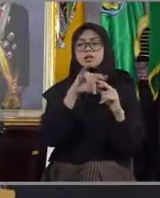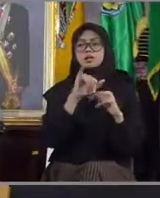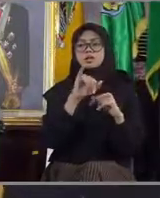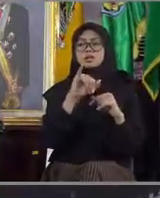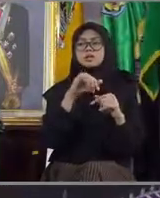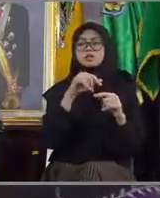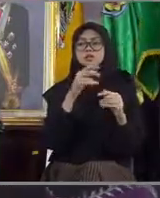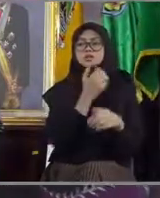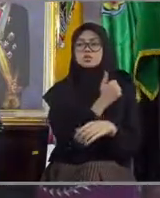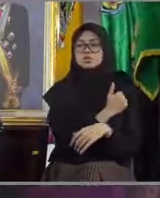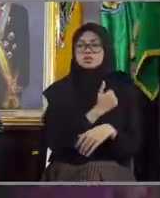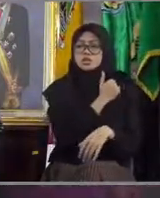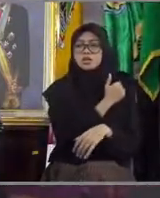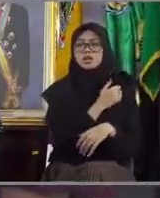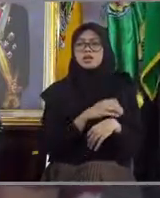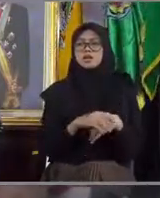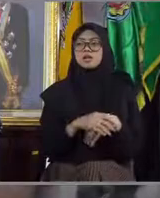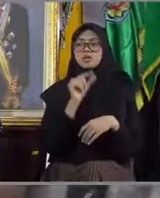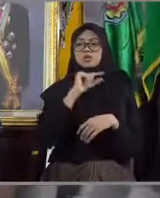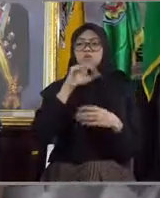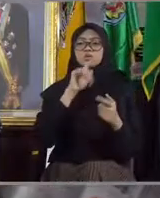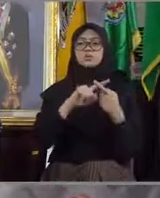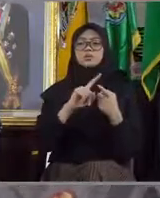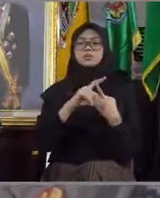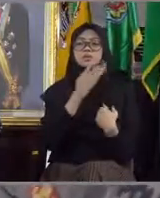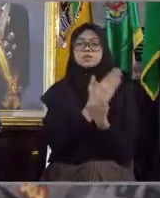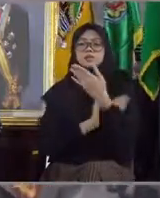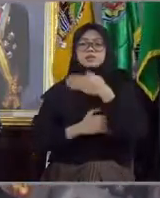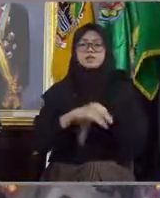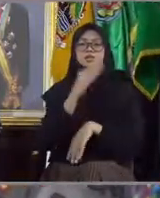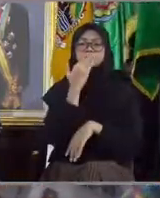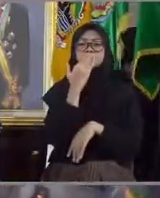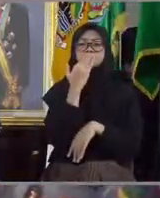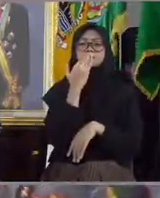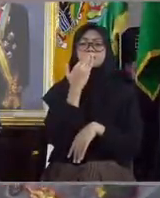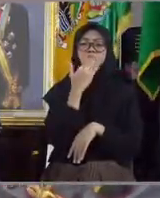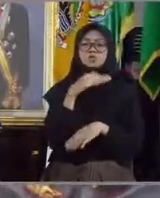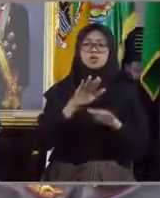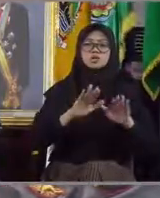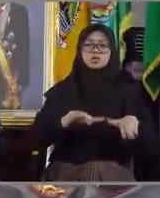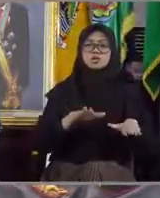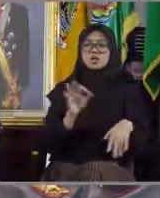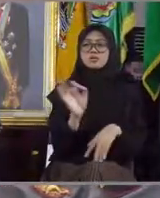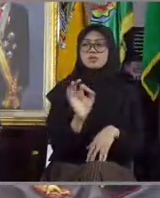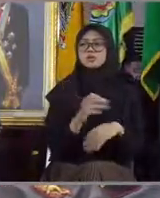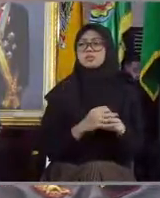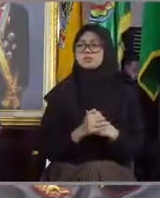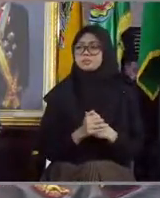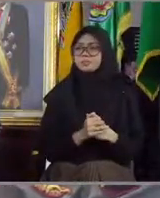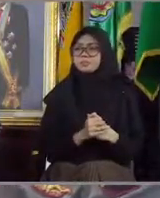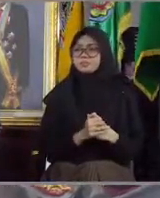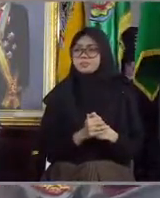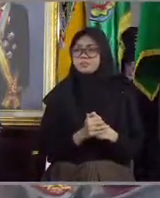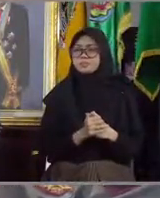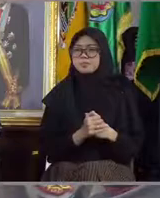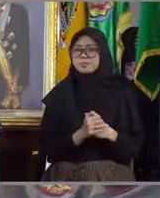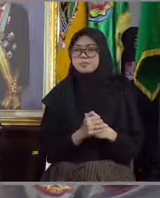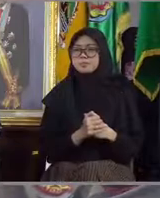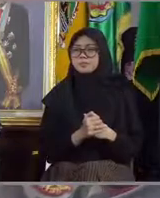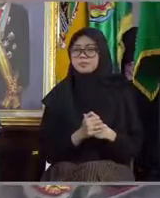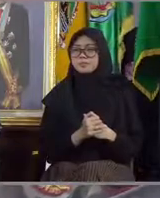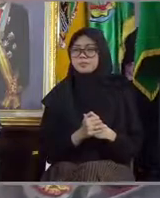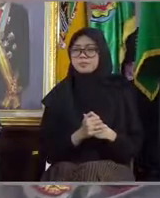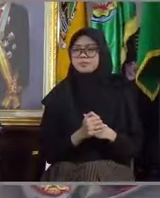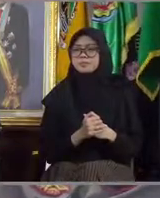mandiri. Itu aja. Nah, terus kami memang sempat Pak berbincang-bincang sedikit dengan